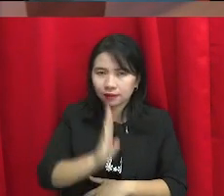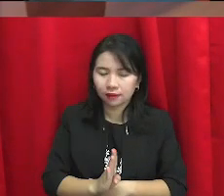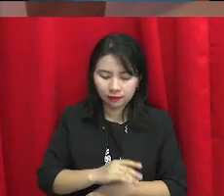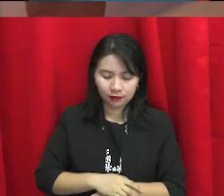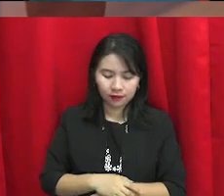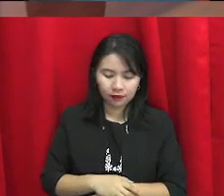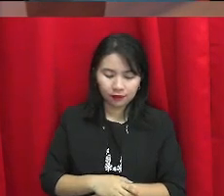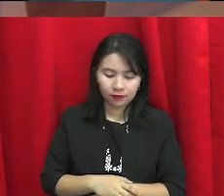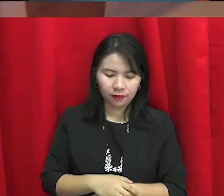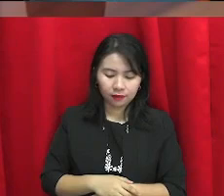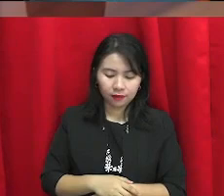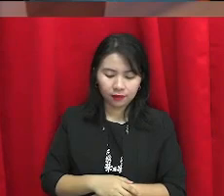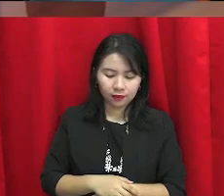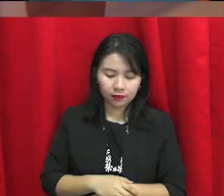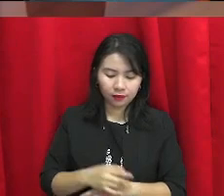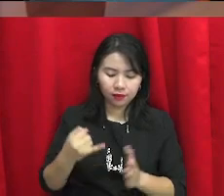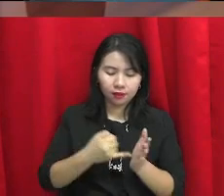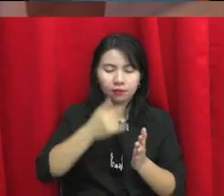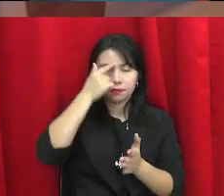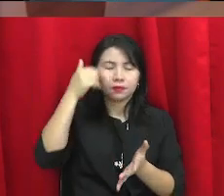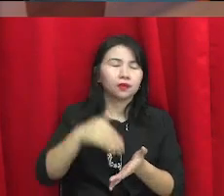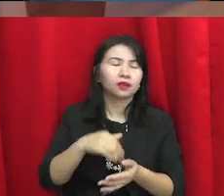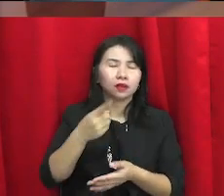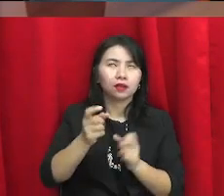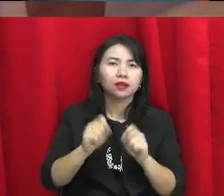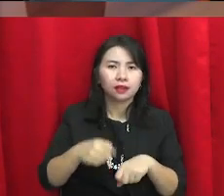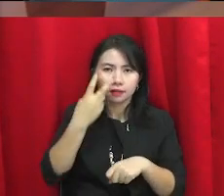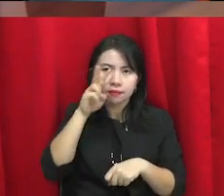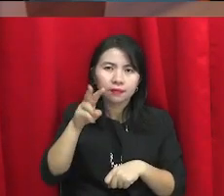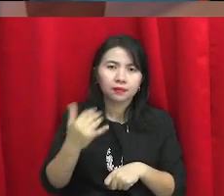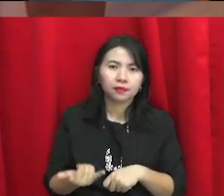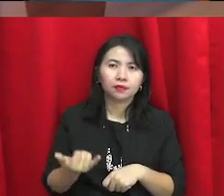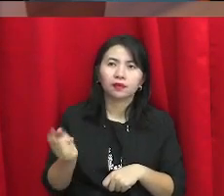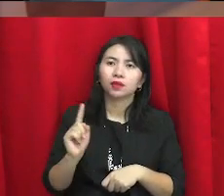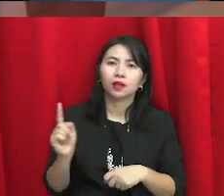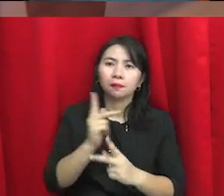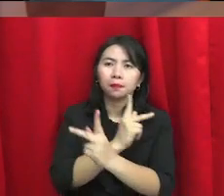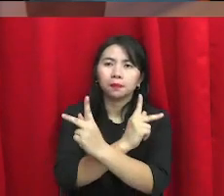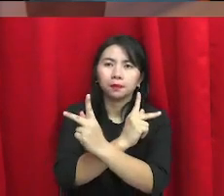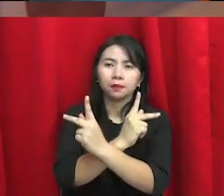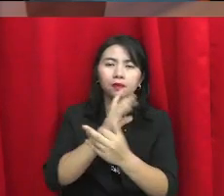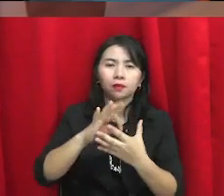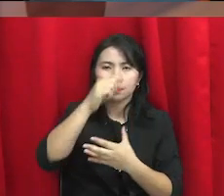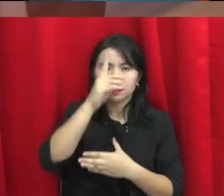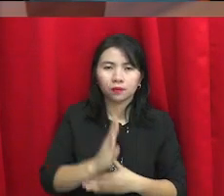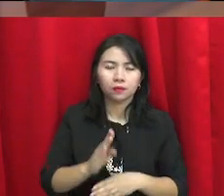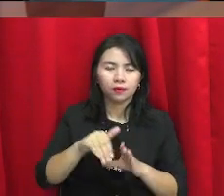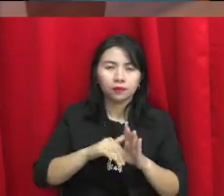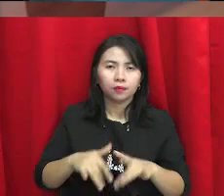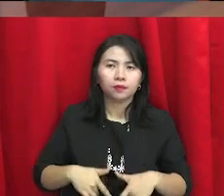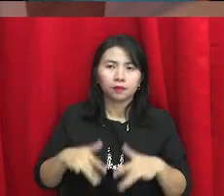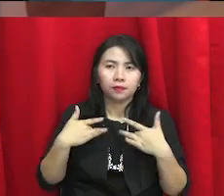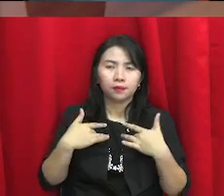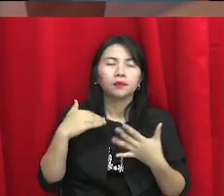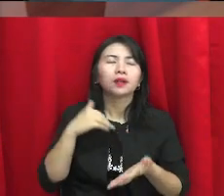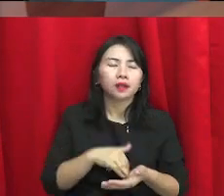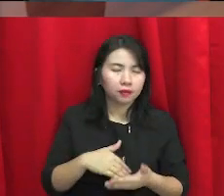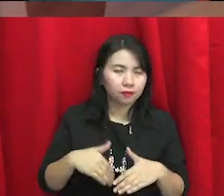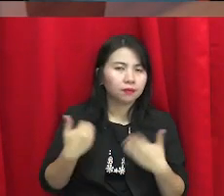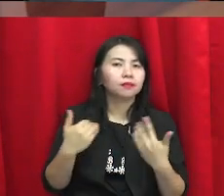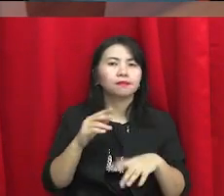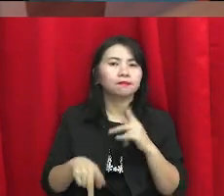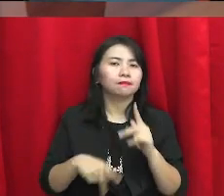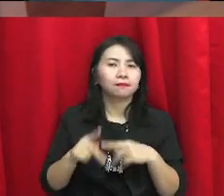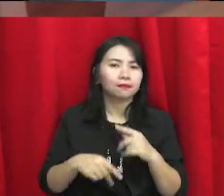ako sinasabi sa inyo, it's because makikita nyo dito ang protection ng Diyos sa buhay ninyo. Young people, tandaan